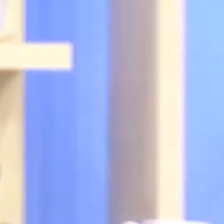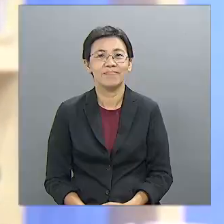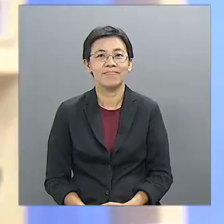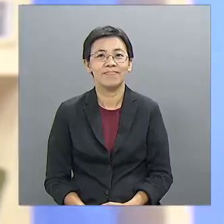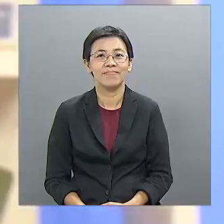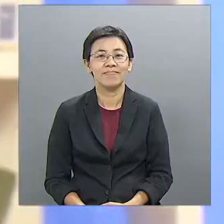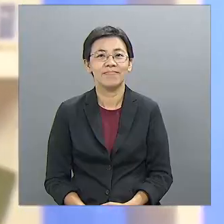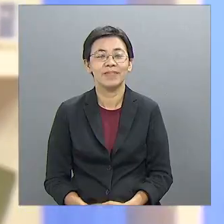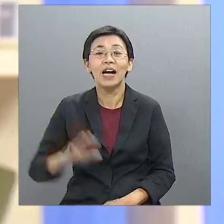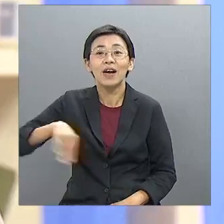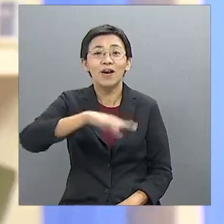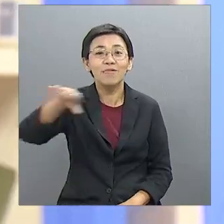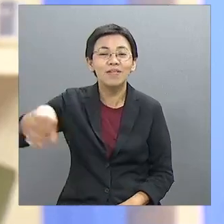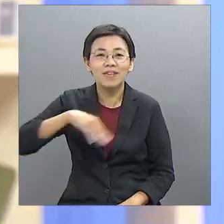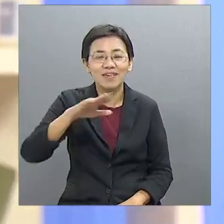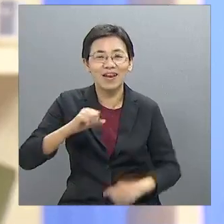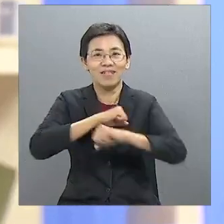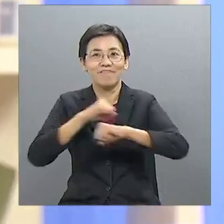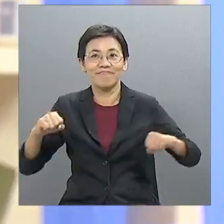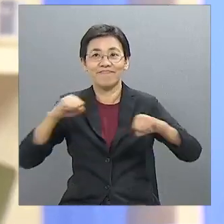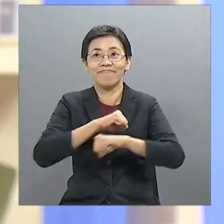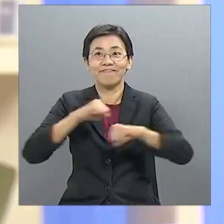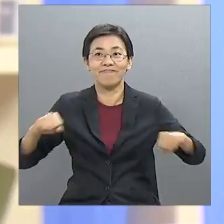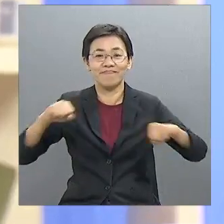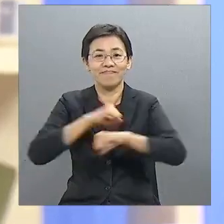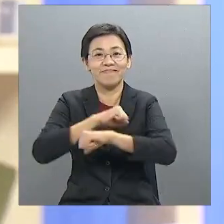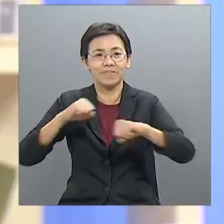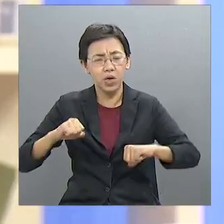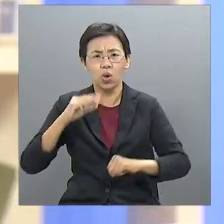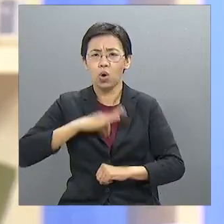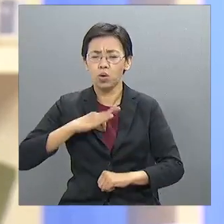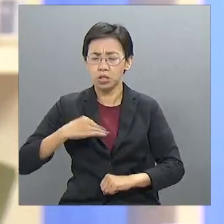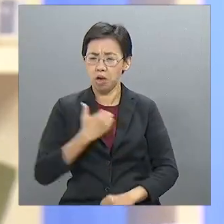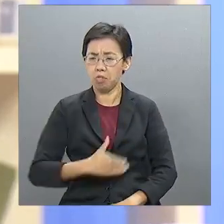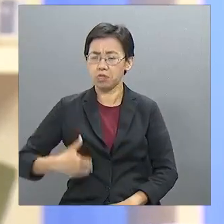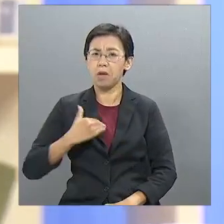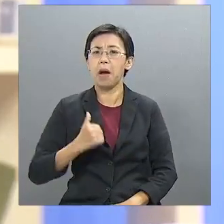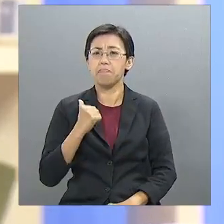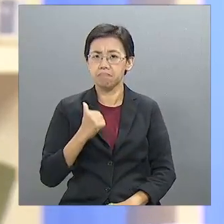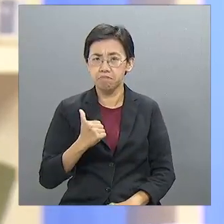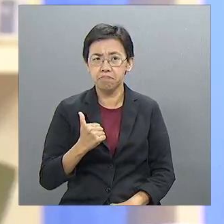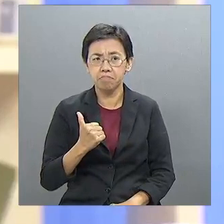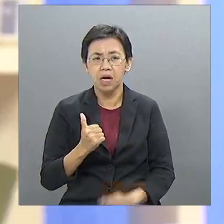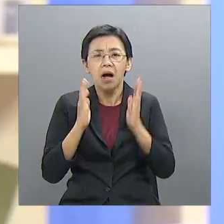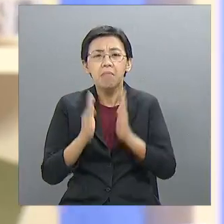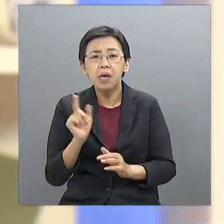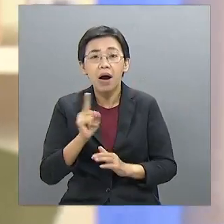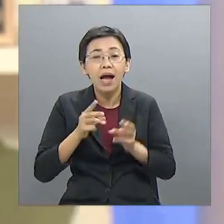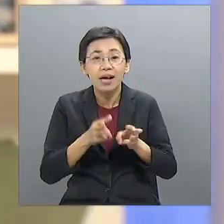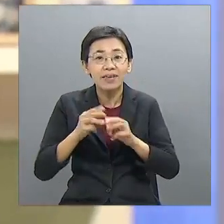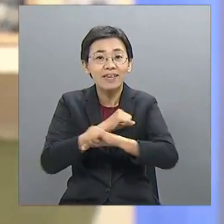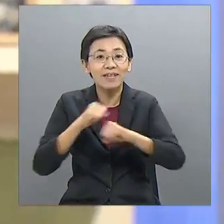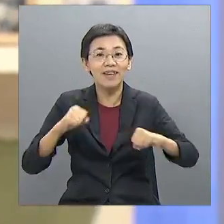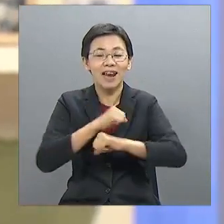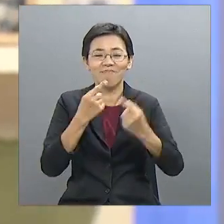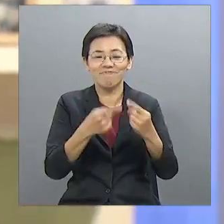คผชมเรื่องของการออกกําลงกายแ่นอนวามันดีต่สุขภาพของตัวเราหลายคนกจะมวิธีในการออกกาลงกายที่แตกตางกั